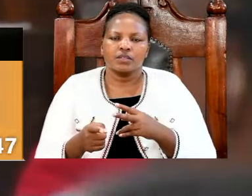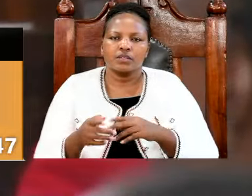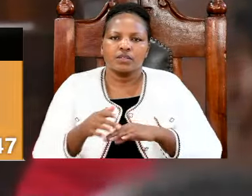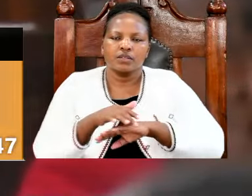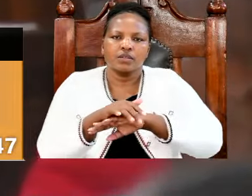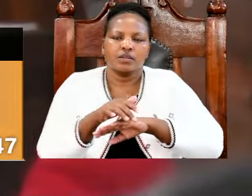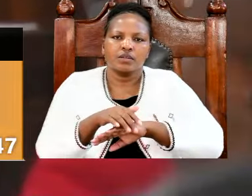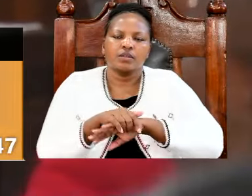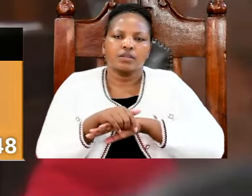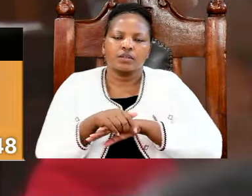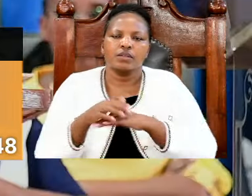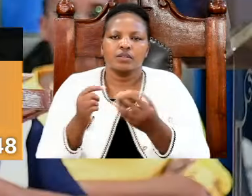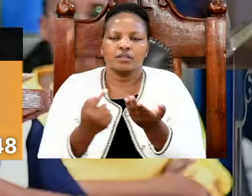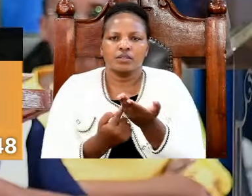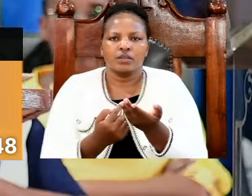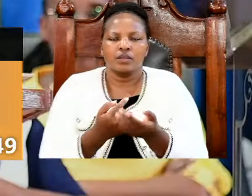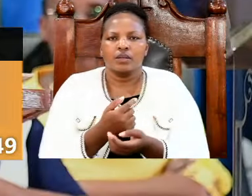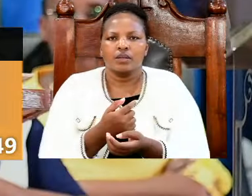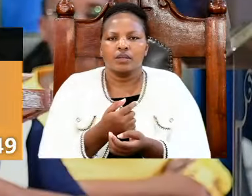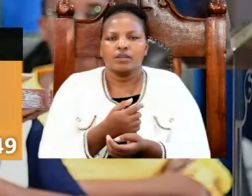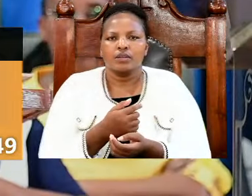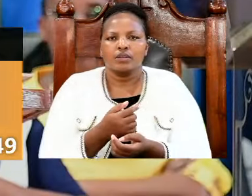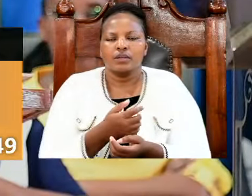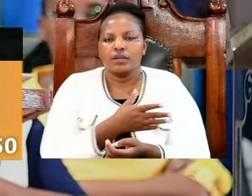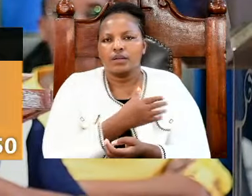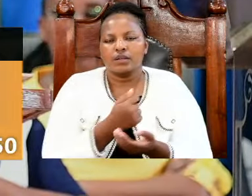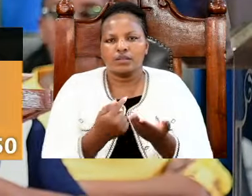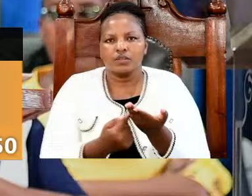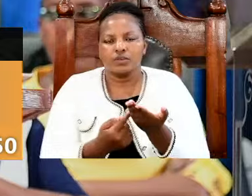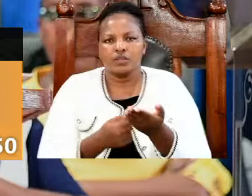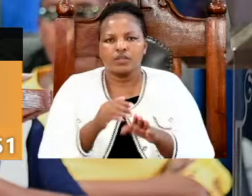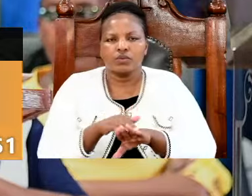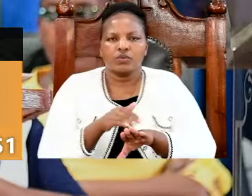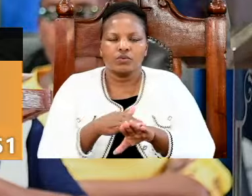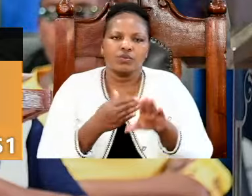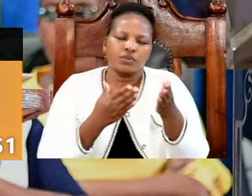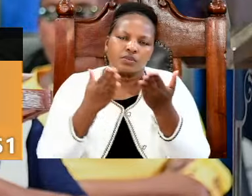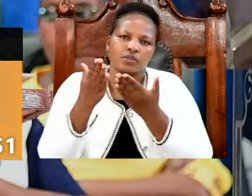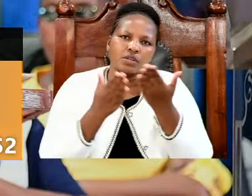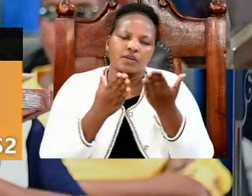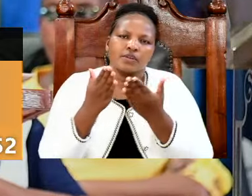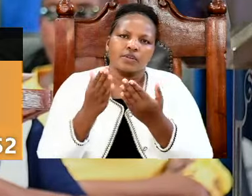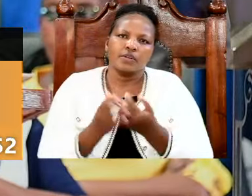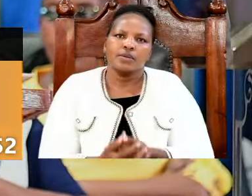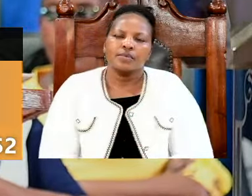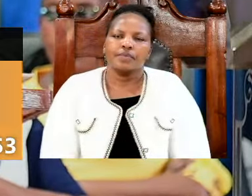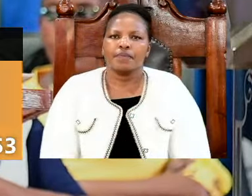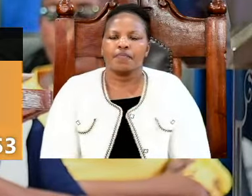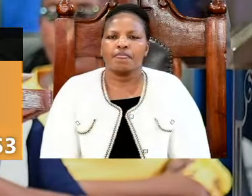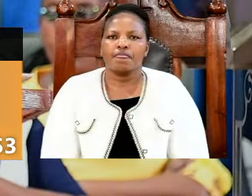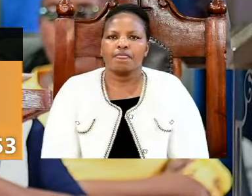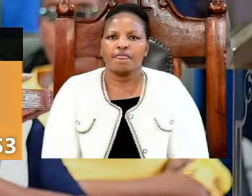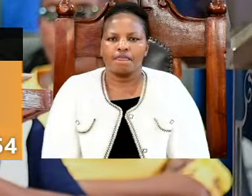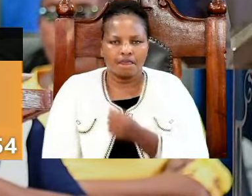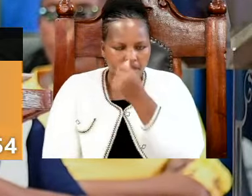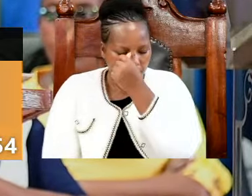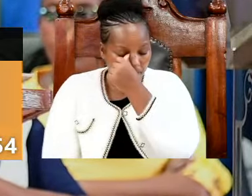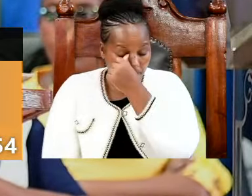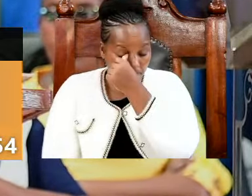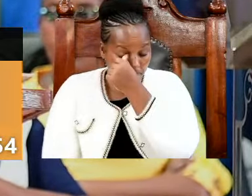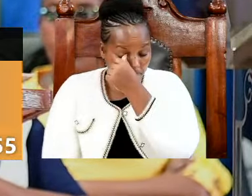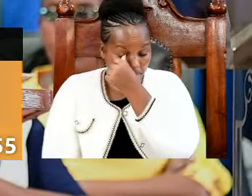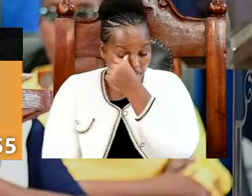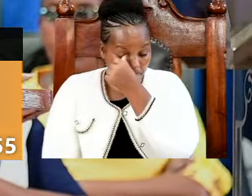service saa 2 asubuhi na Kiswahili Kikuyu saa 5 na dakika 45